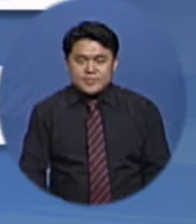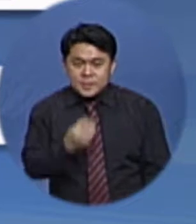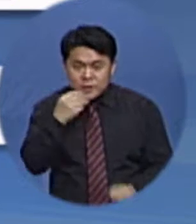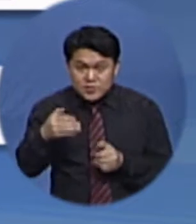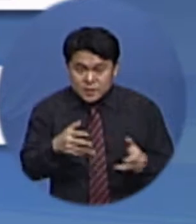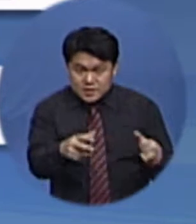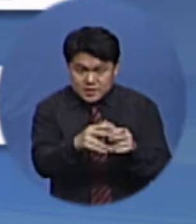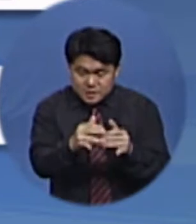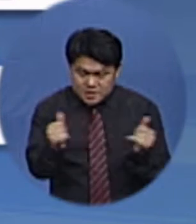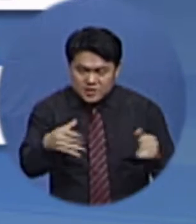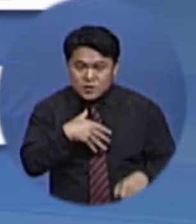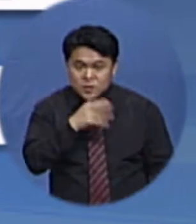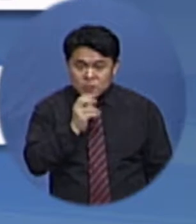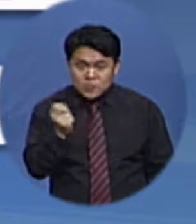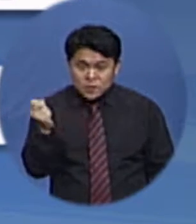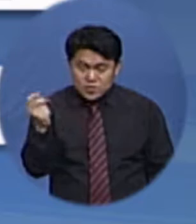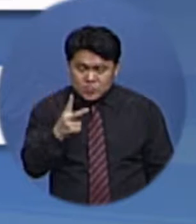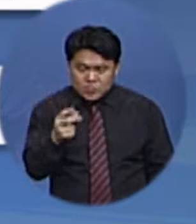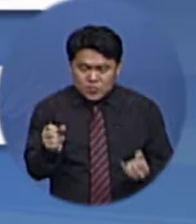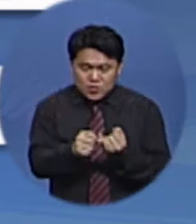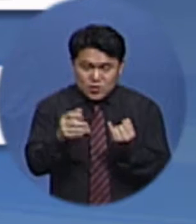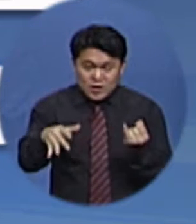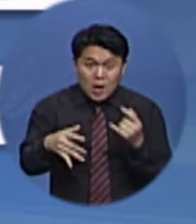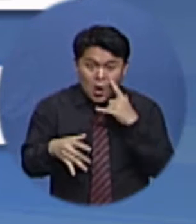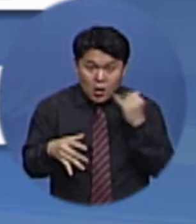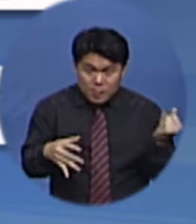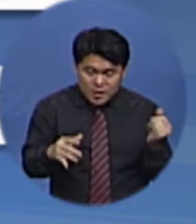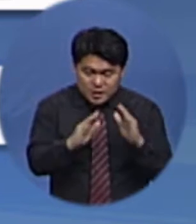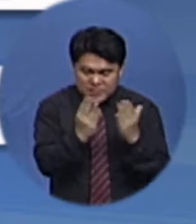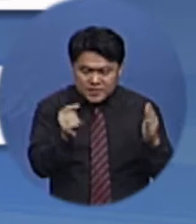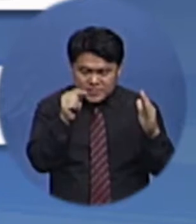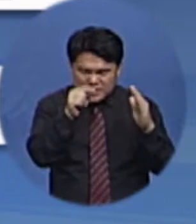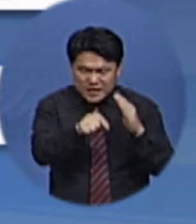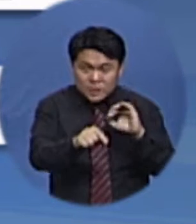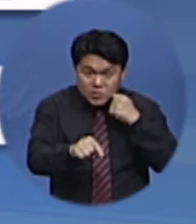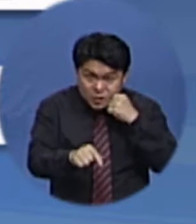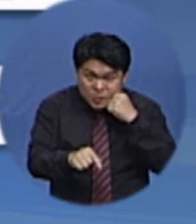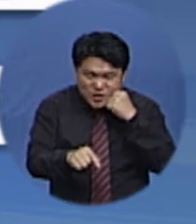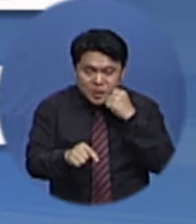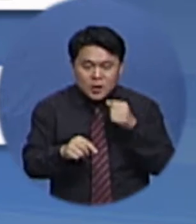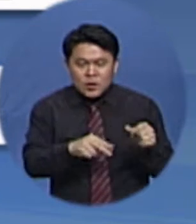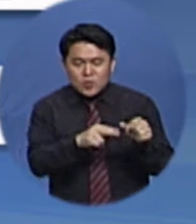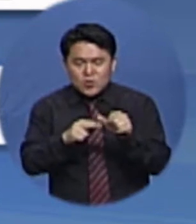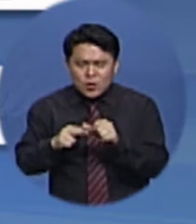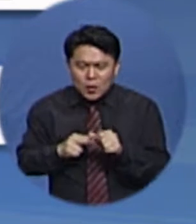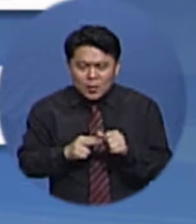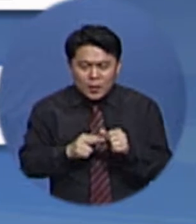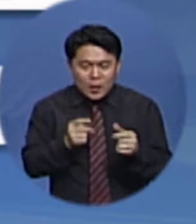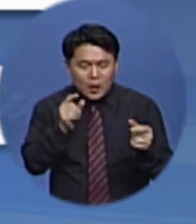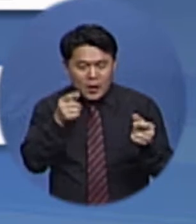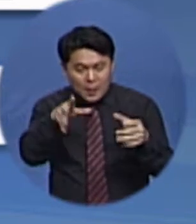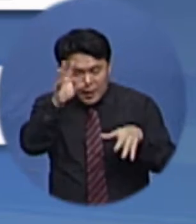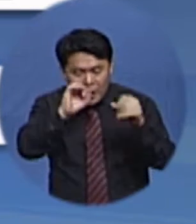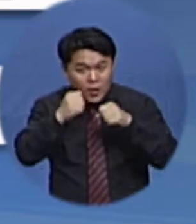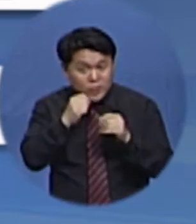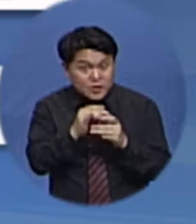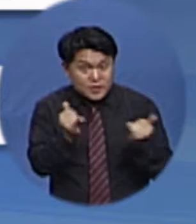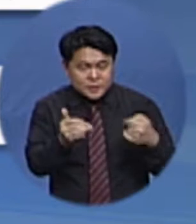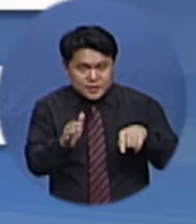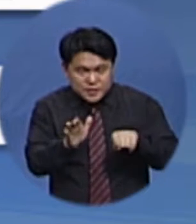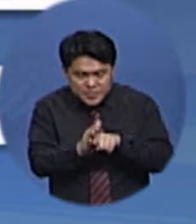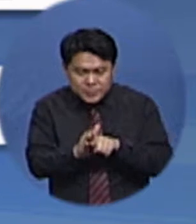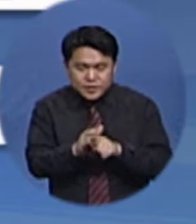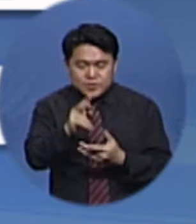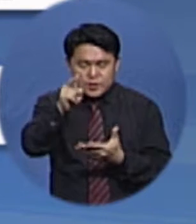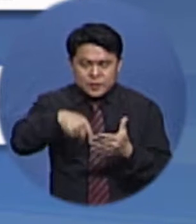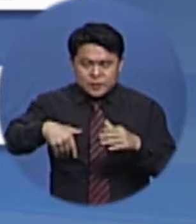경기도가 장애인과 노인, 미혼모 등 도서관을 방문하기 힘든 도내 정보 소외 계층을 위해 독서문화 프로그램을